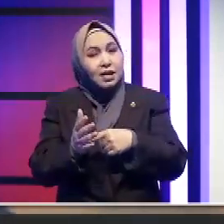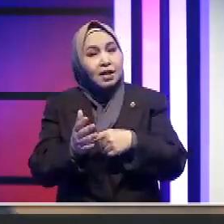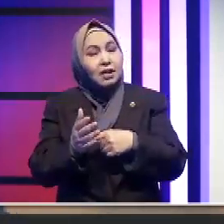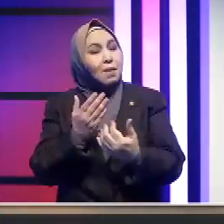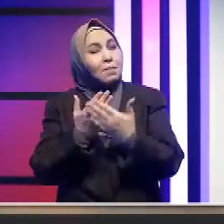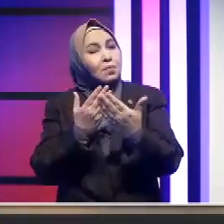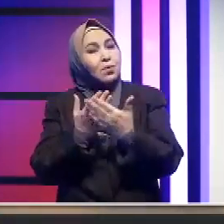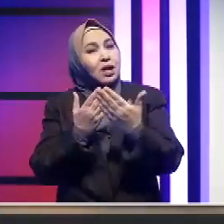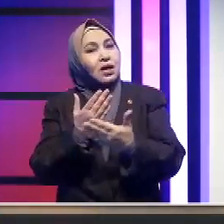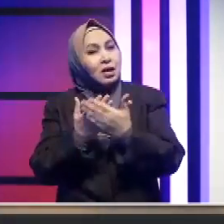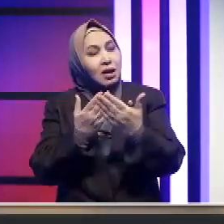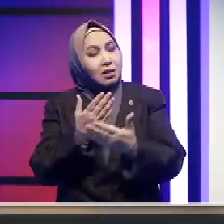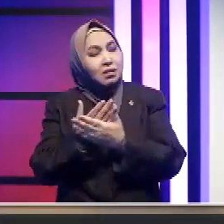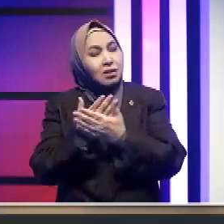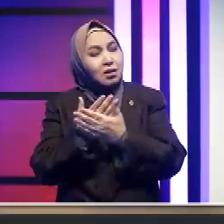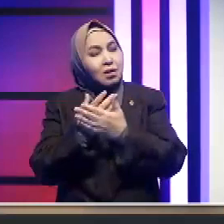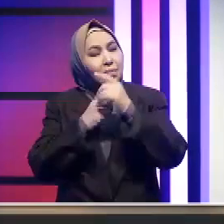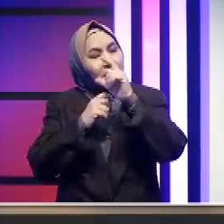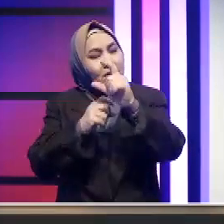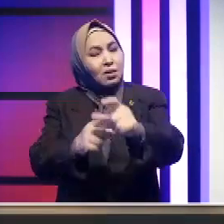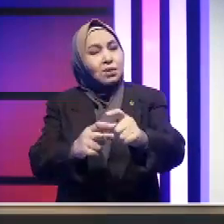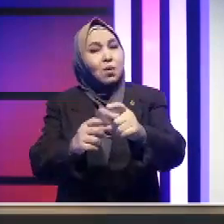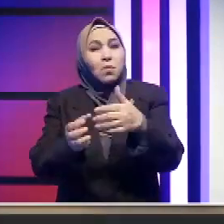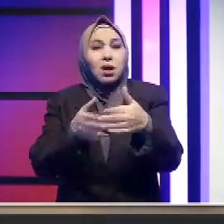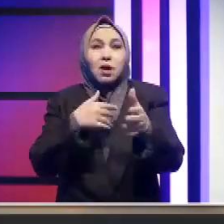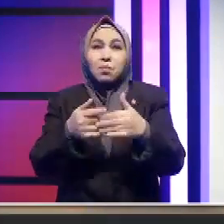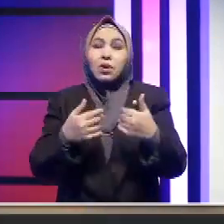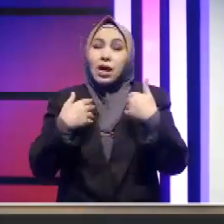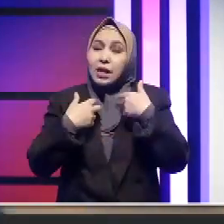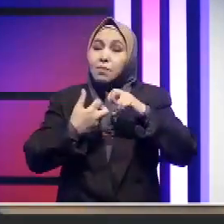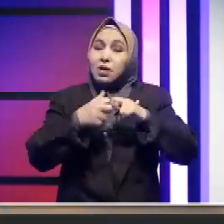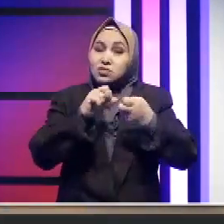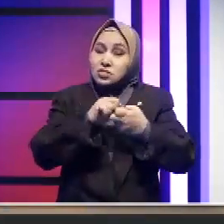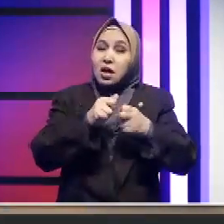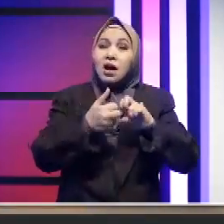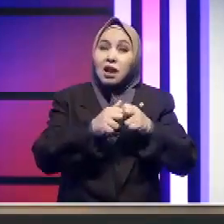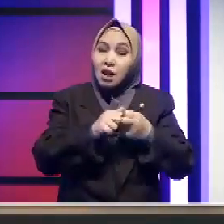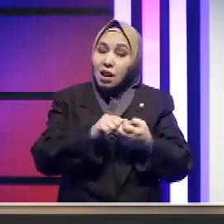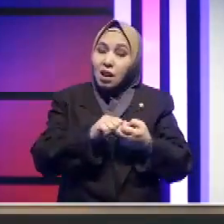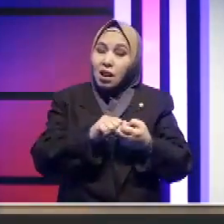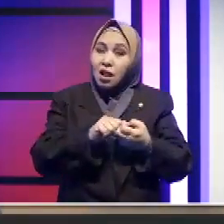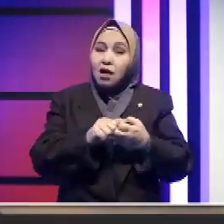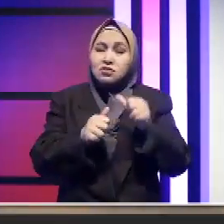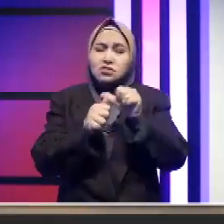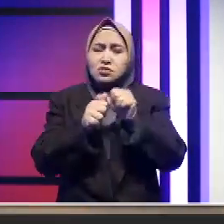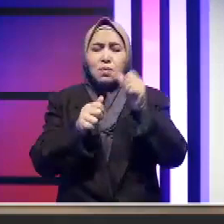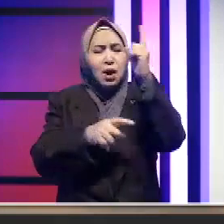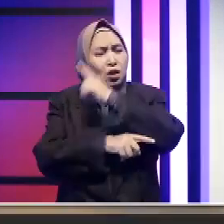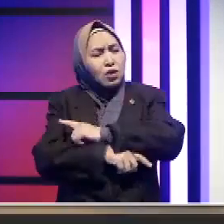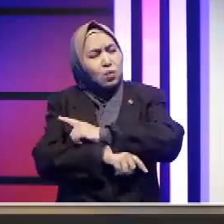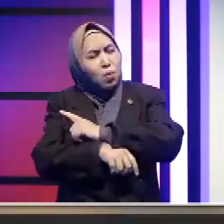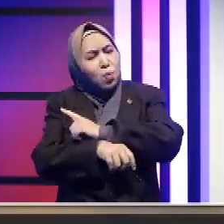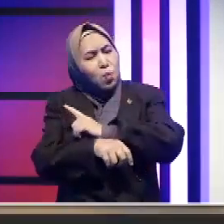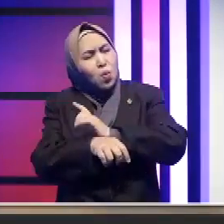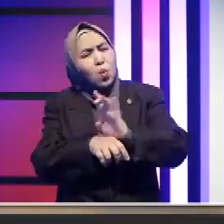permudahkan ya bermodalkan jalan kita meskipun ada seri Candi kau tipe hal-hal yang susah suami